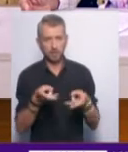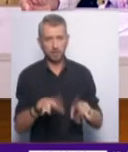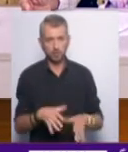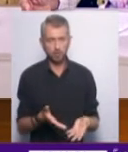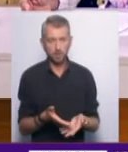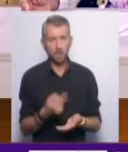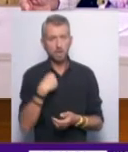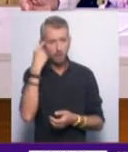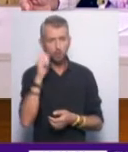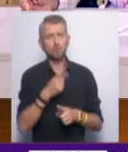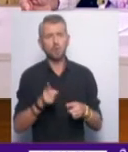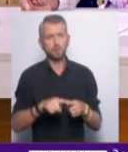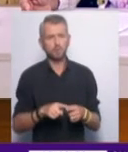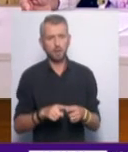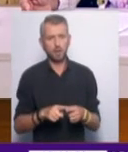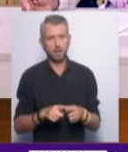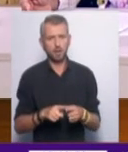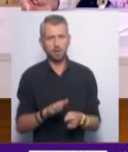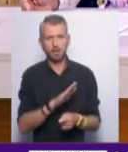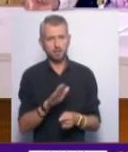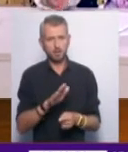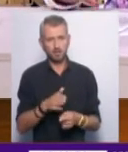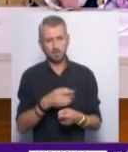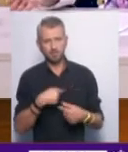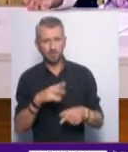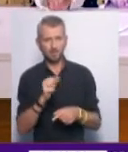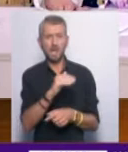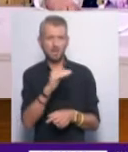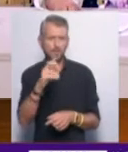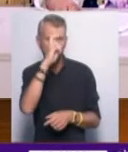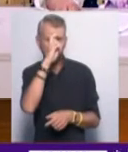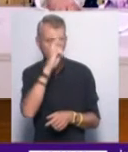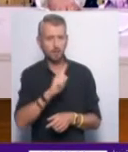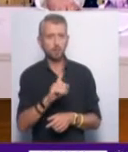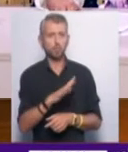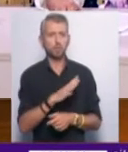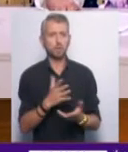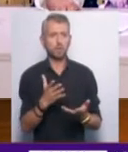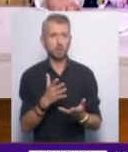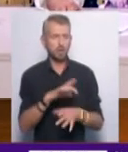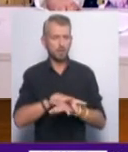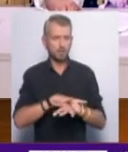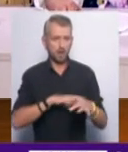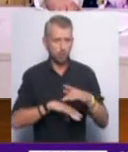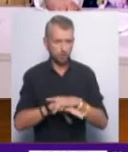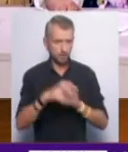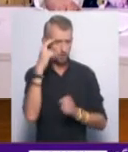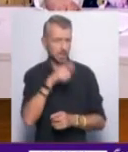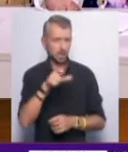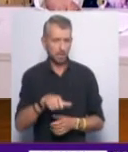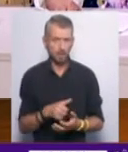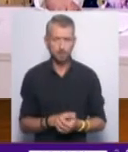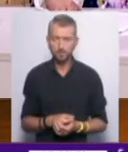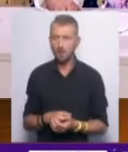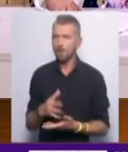Ну, я думаю, що це не метод на рівні держави, щоб були заложниками кияни. Ну так, виходить, що